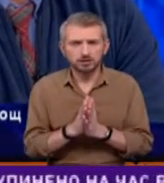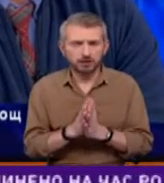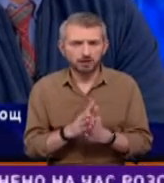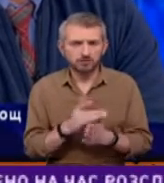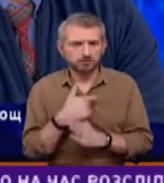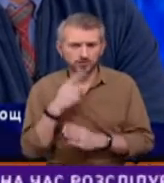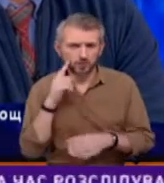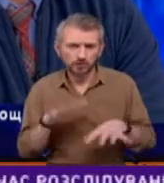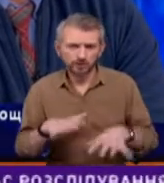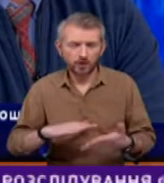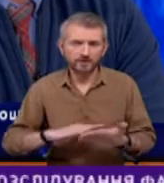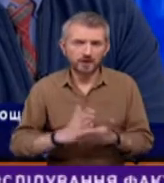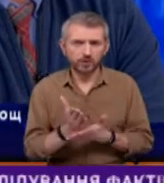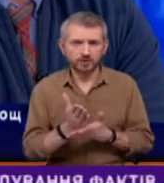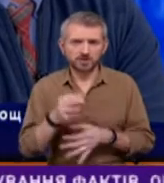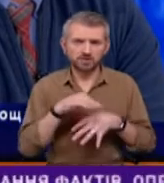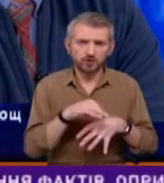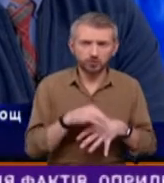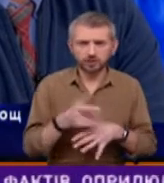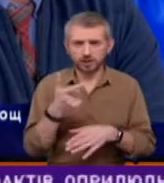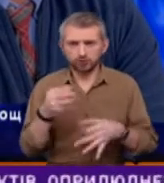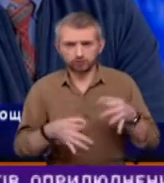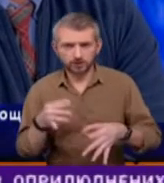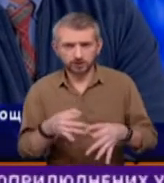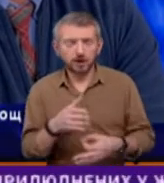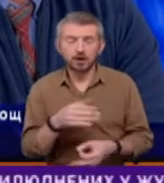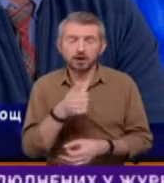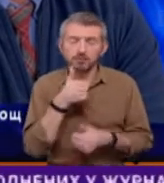суддів. Ну, благо є Андрій Данилко, який джентльмен захистив,